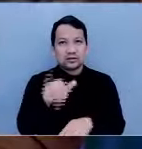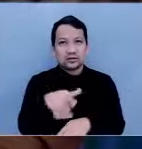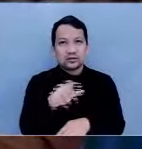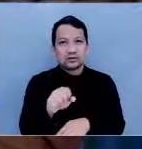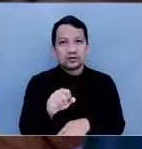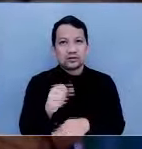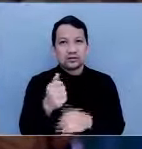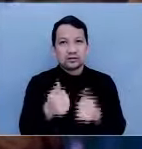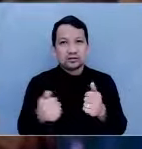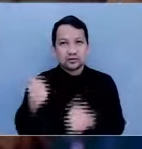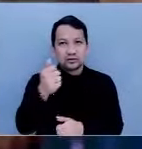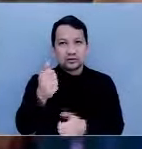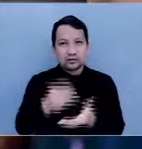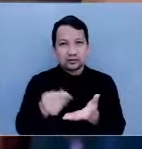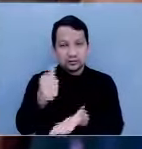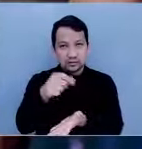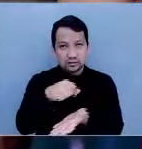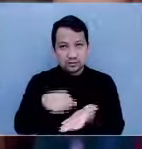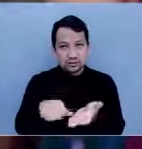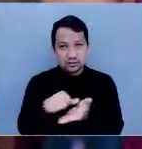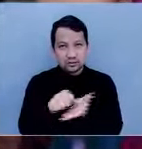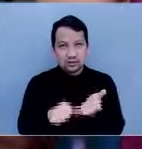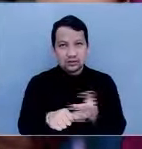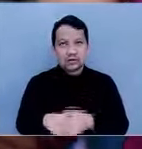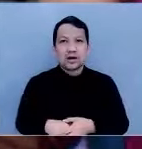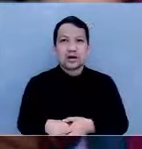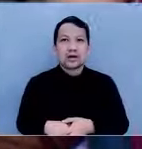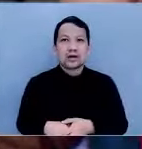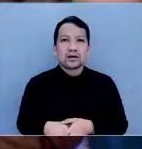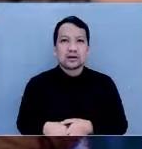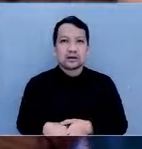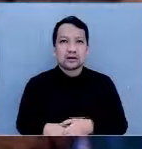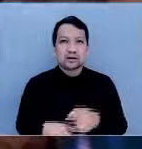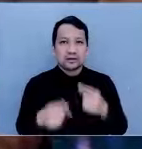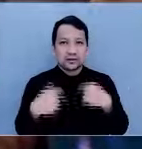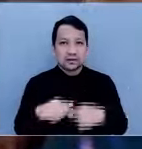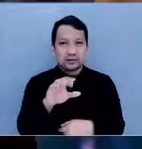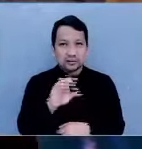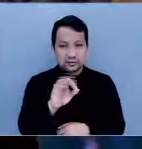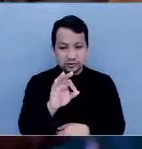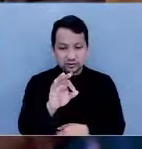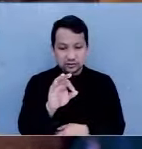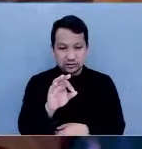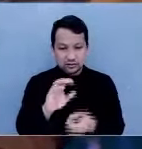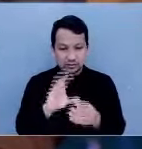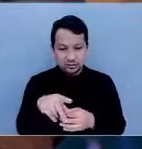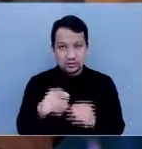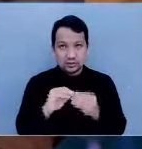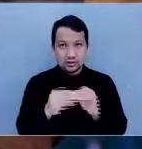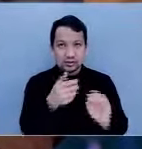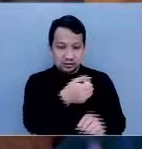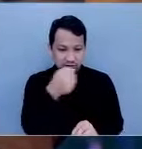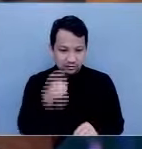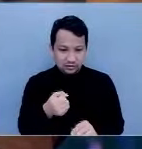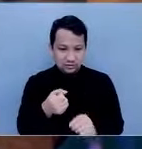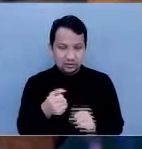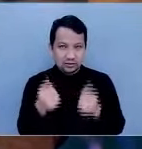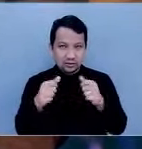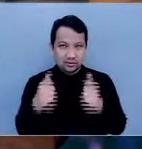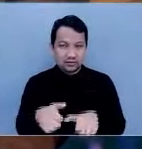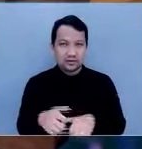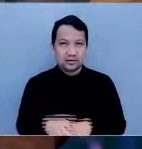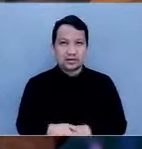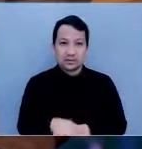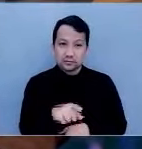The Supreme Sun Artist. Ayun. At andyan din ang kanya mobile number ha, para sa mga interesadong kunin si Joseph sa mga events. Pwede